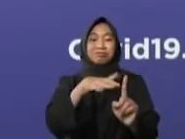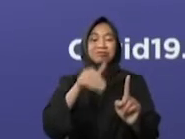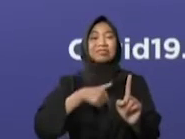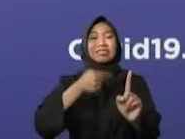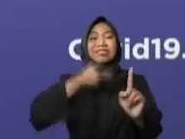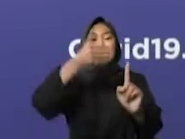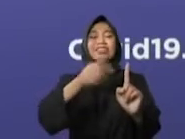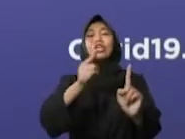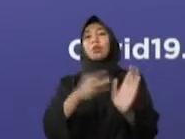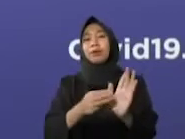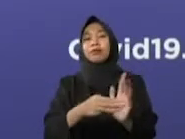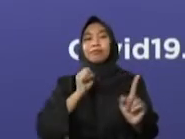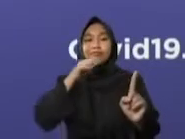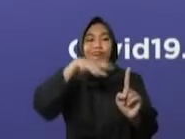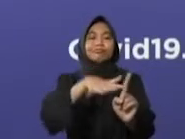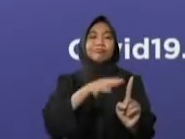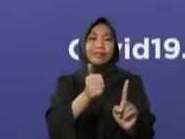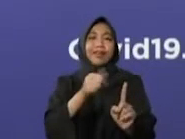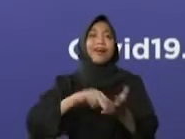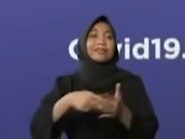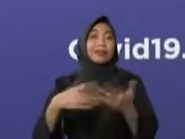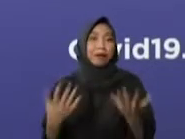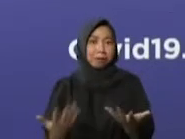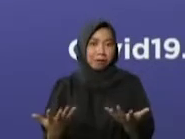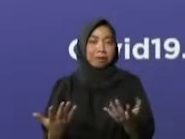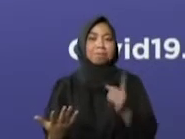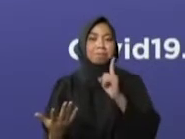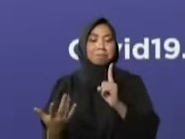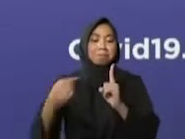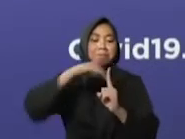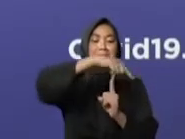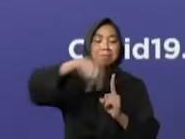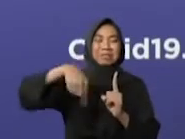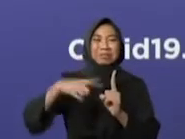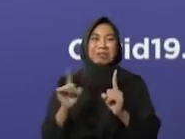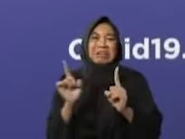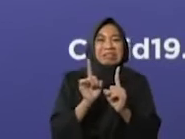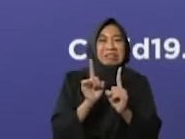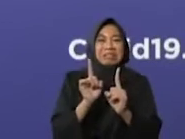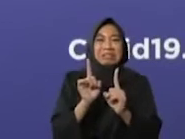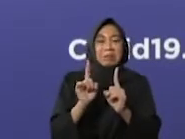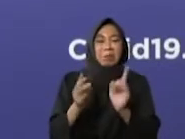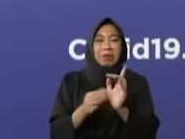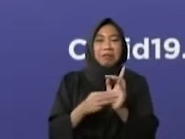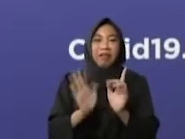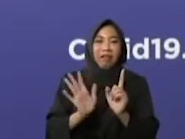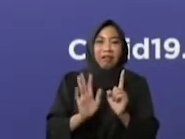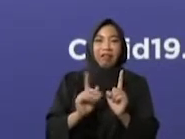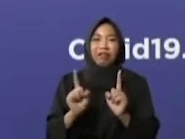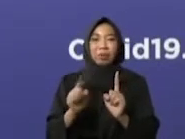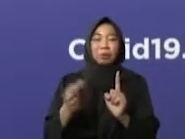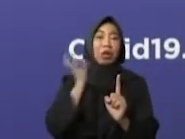meter Oleh karena itu siapapun yang berada posisi kurang dari satu meter dan rentan untuk